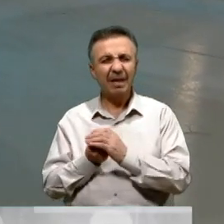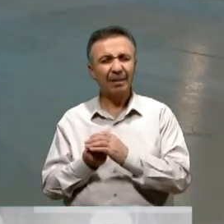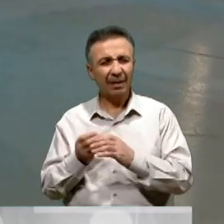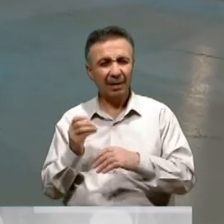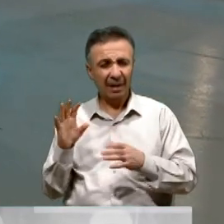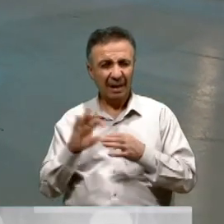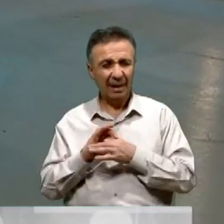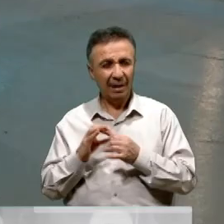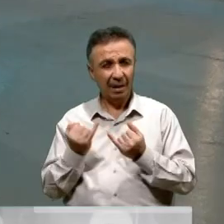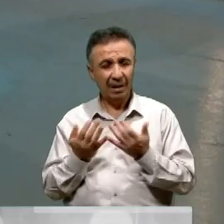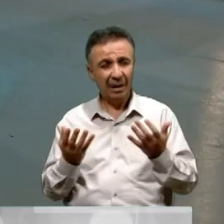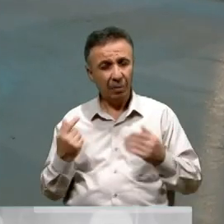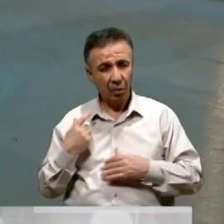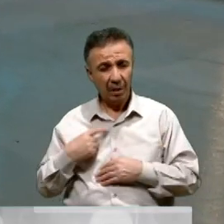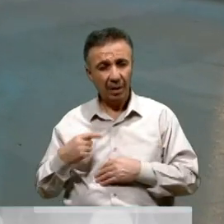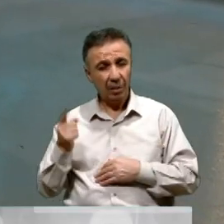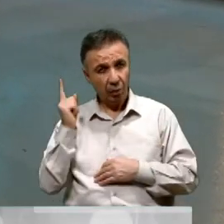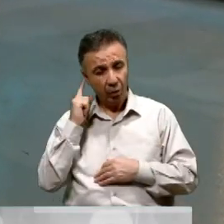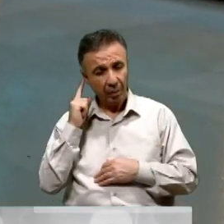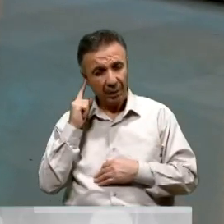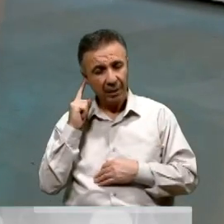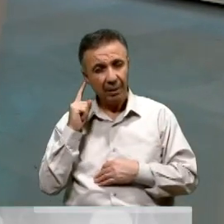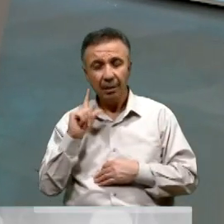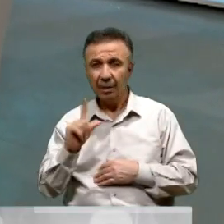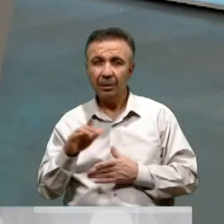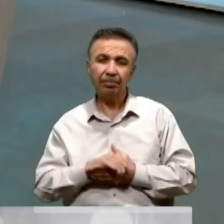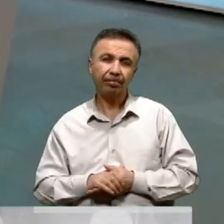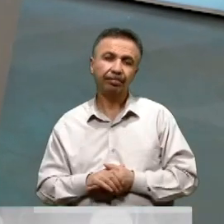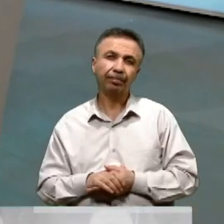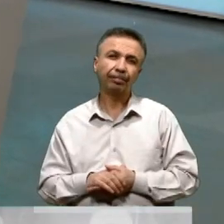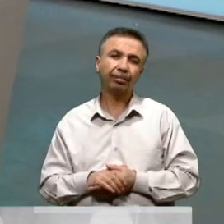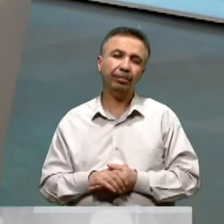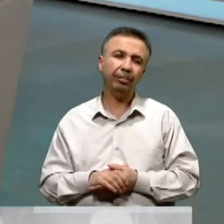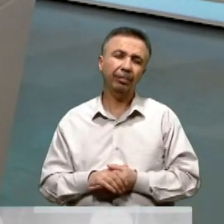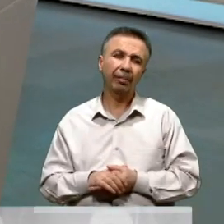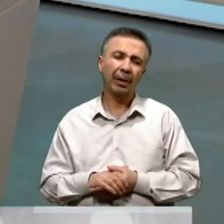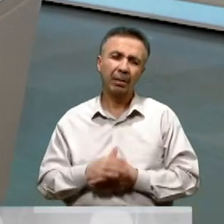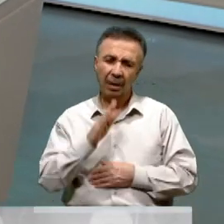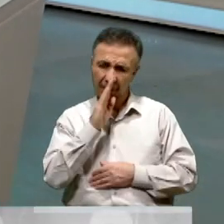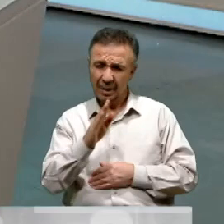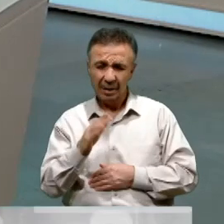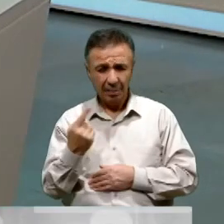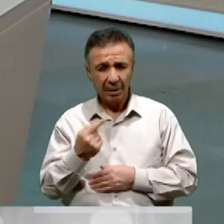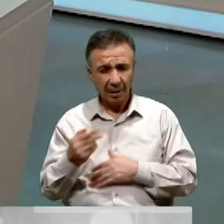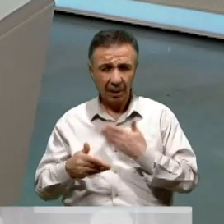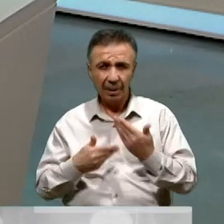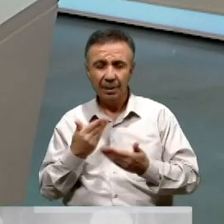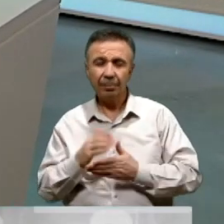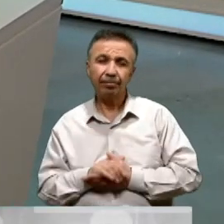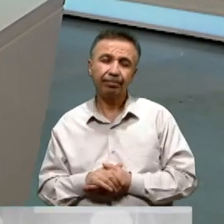özellikle dinlemelerini istirham ediyorum. Çok yani kesin bir şeyler söyleyeceğim.